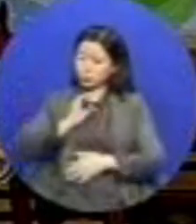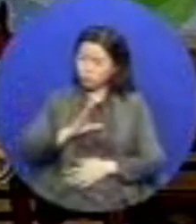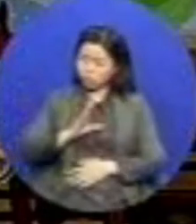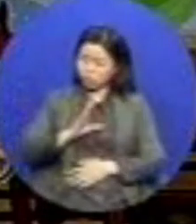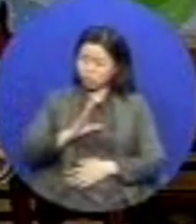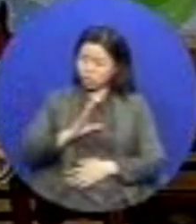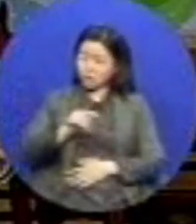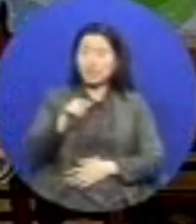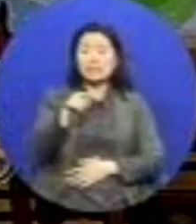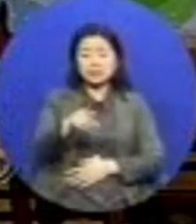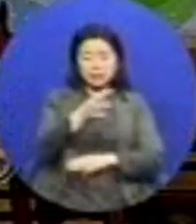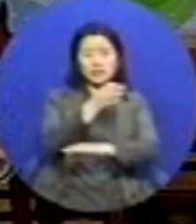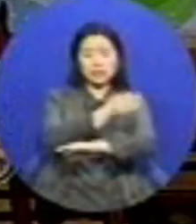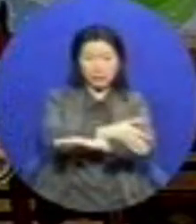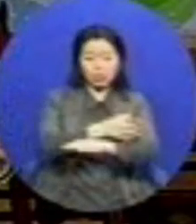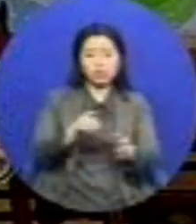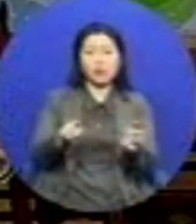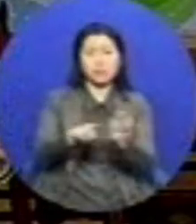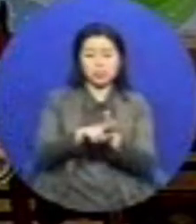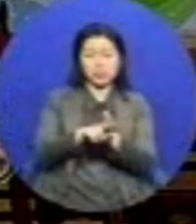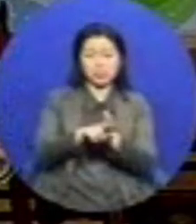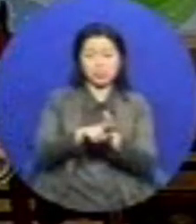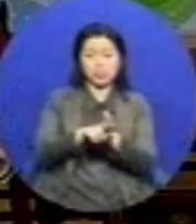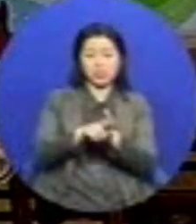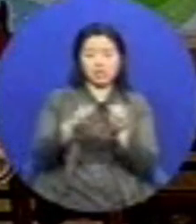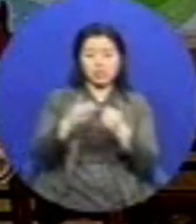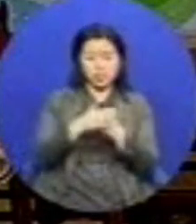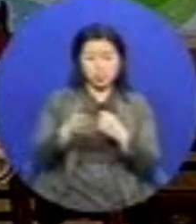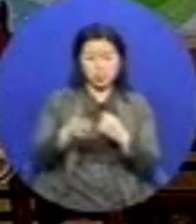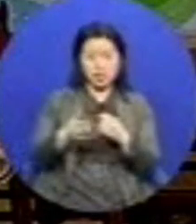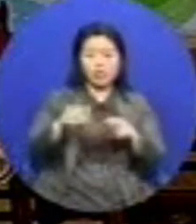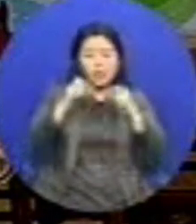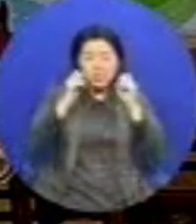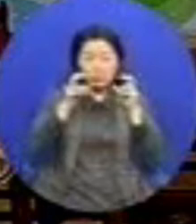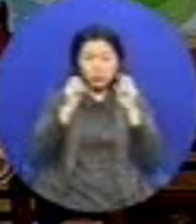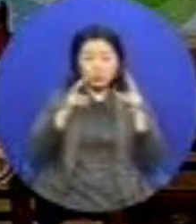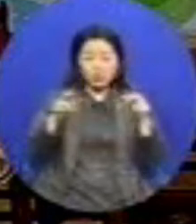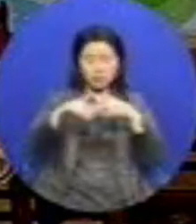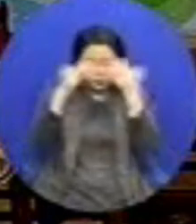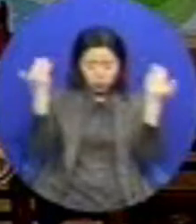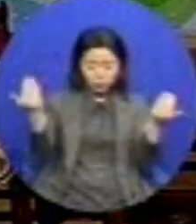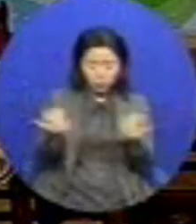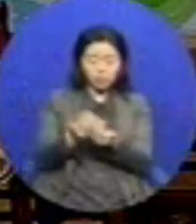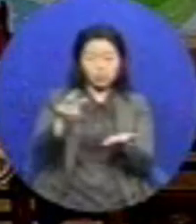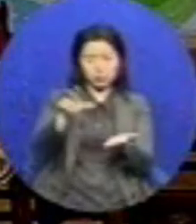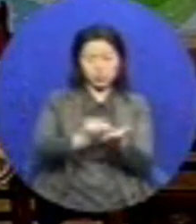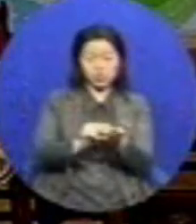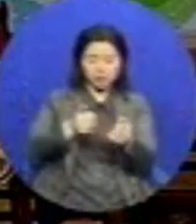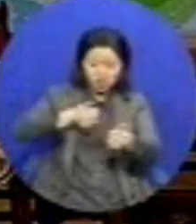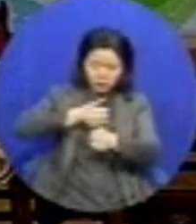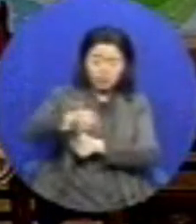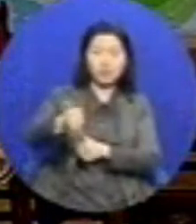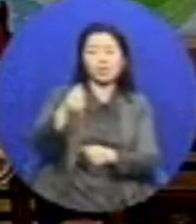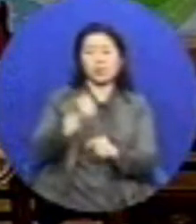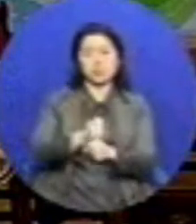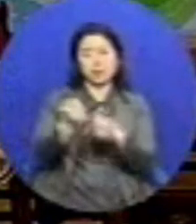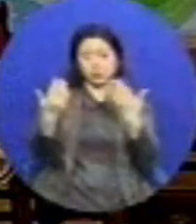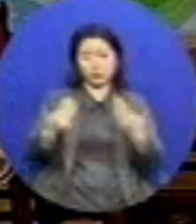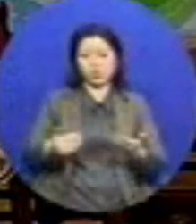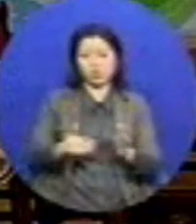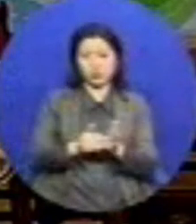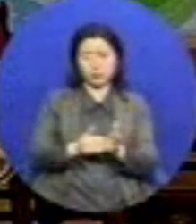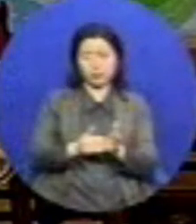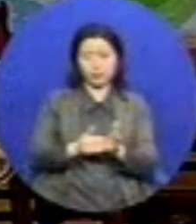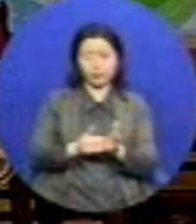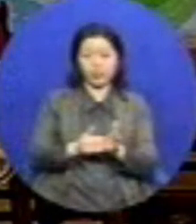그 단순한 믿음이 허드슨 테일러 선교사 의 모든 문제를 이기게 해 주었어요 그런 예수님과